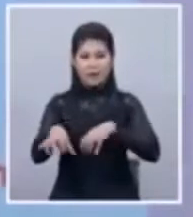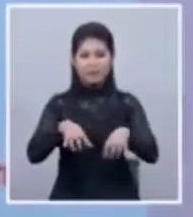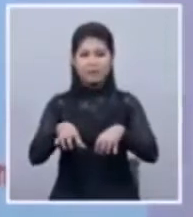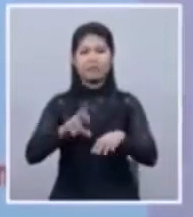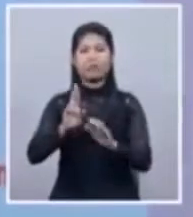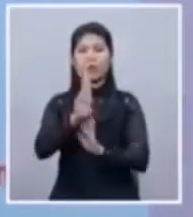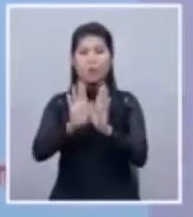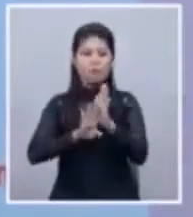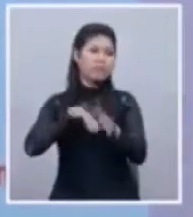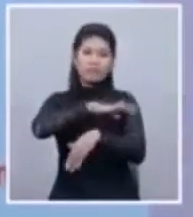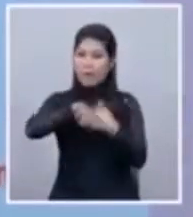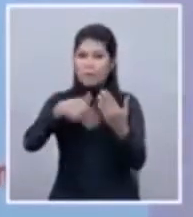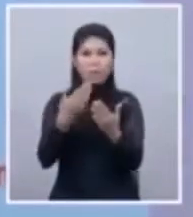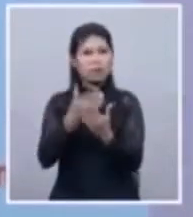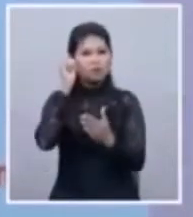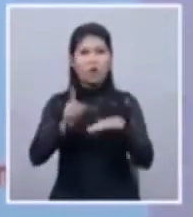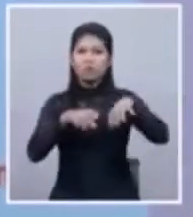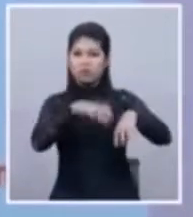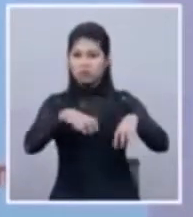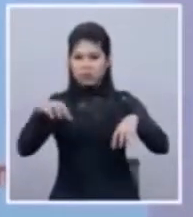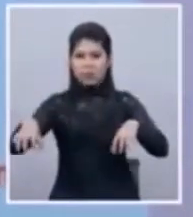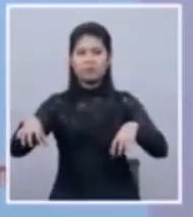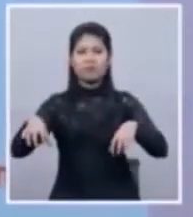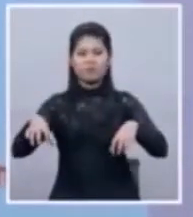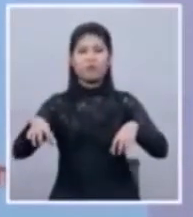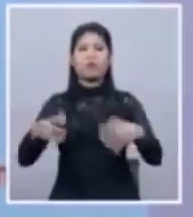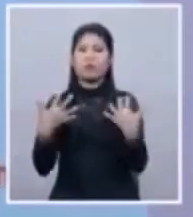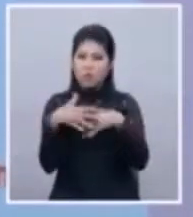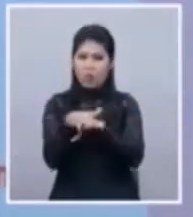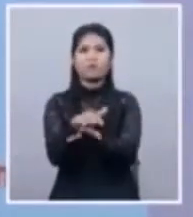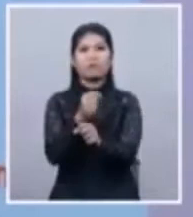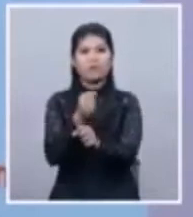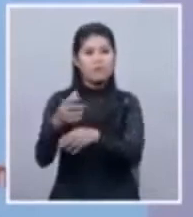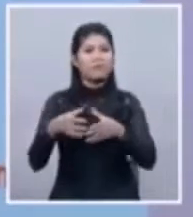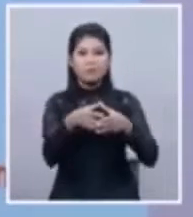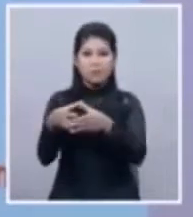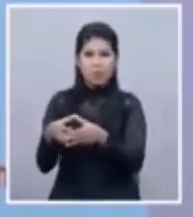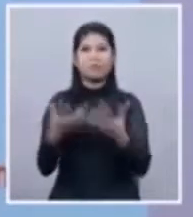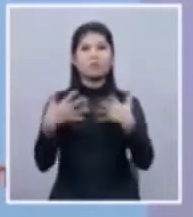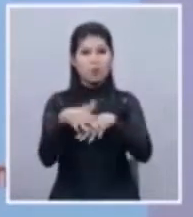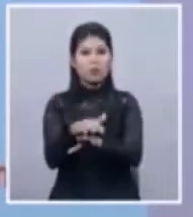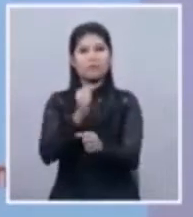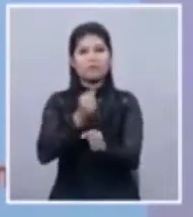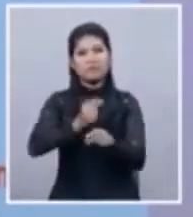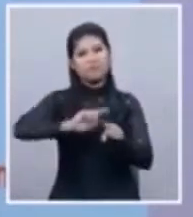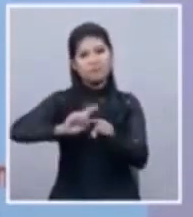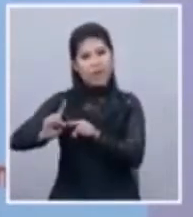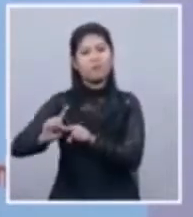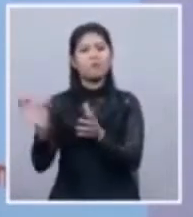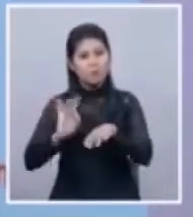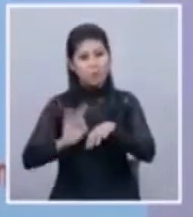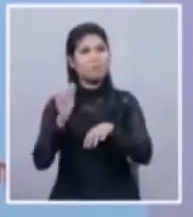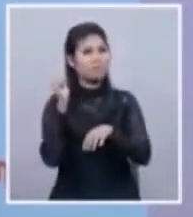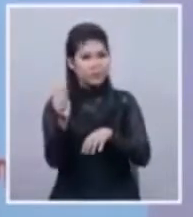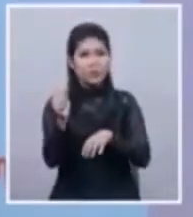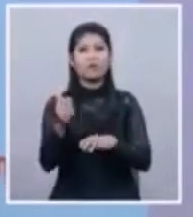ความร่วมมือจากทุกภาคส่วนทุกหน่วยงานและทุกหน่วยงานนั้นจะต้องทำงานกันเป็นทีมนะคะเพื่อที่จะให้การทำงานนั้นเกิดประสิทธิภา